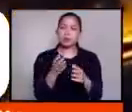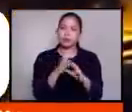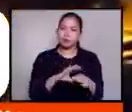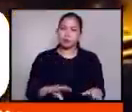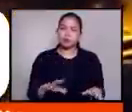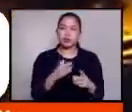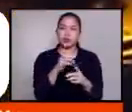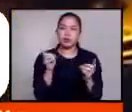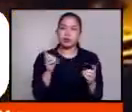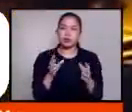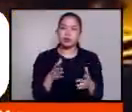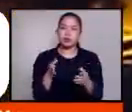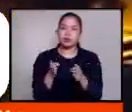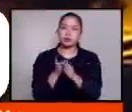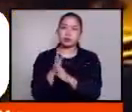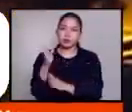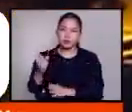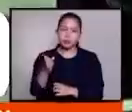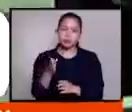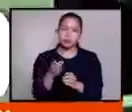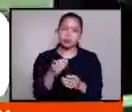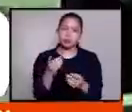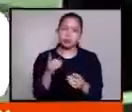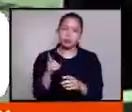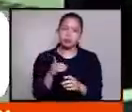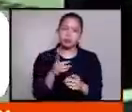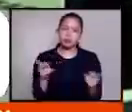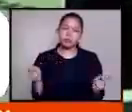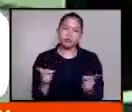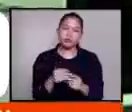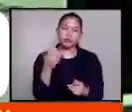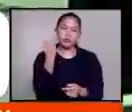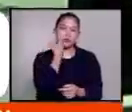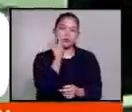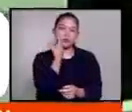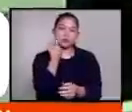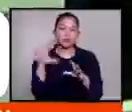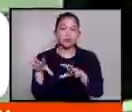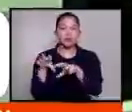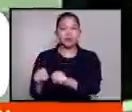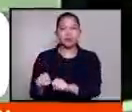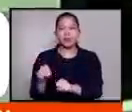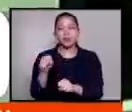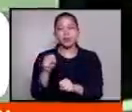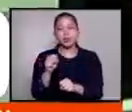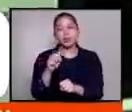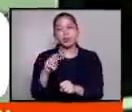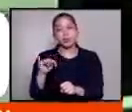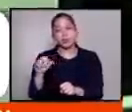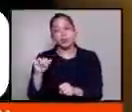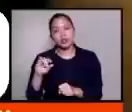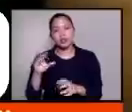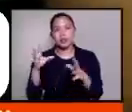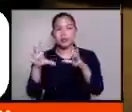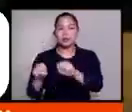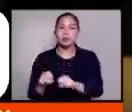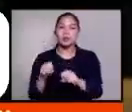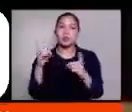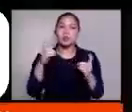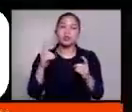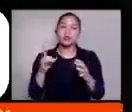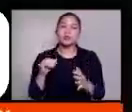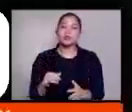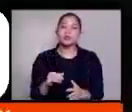kaya inhatid din sila sa kanilang destinasyon. Kanina, nahuli ng Manila International Airport Authority ang driver na kinilalang si Jumil